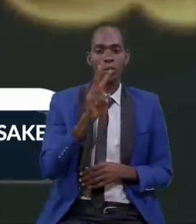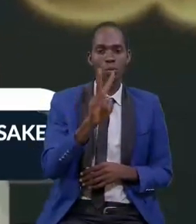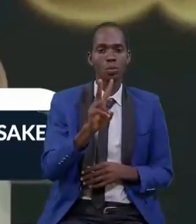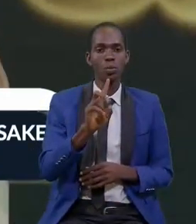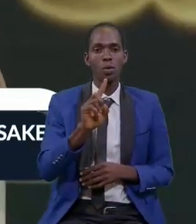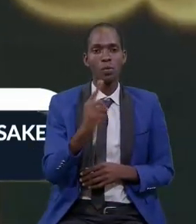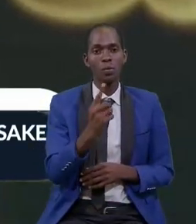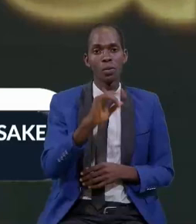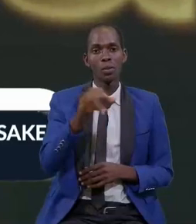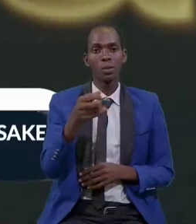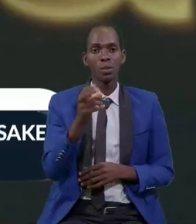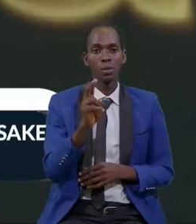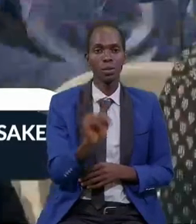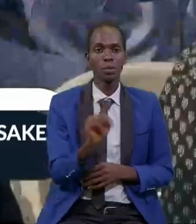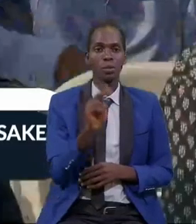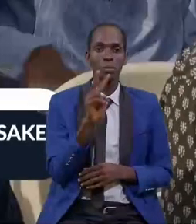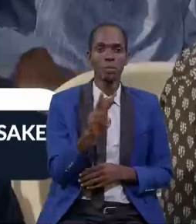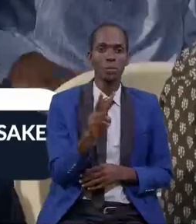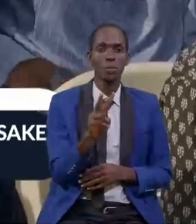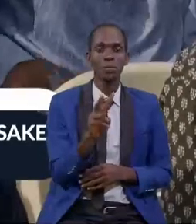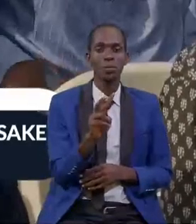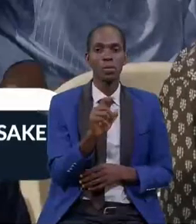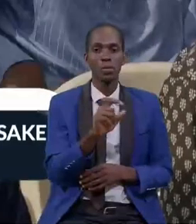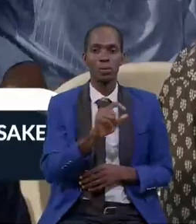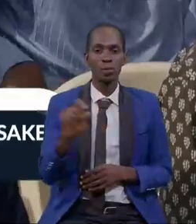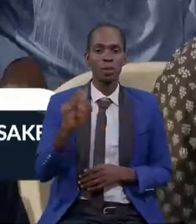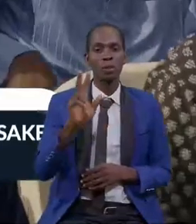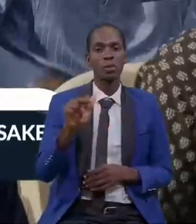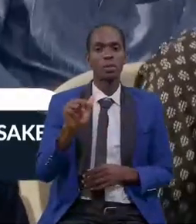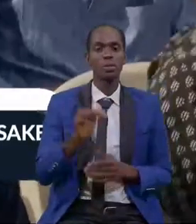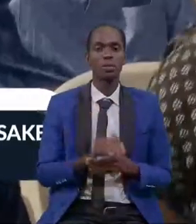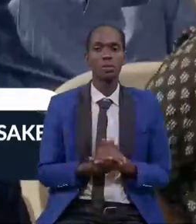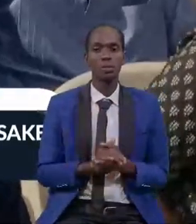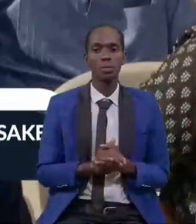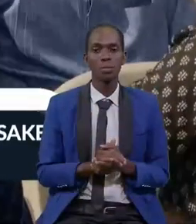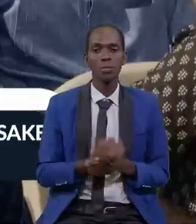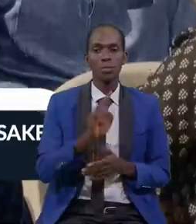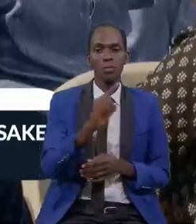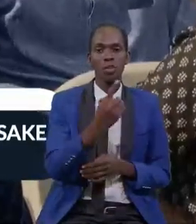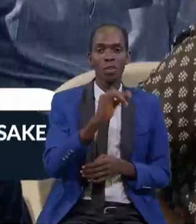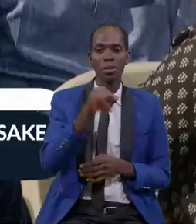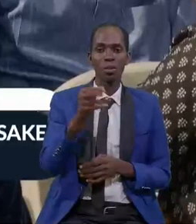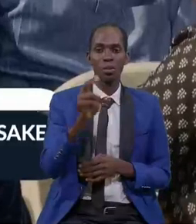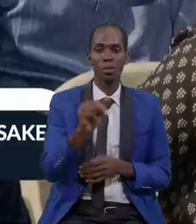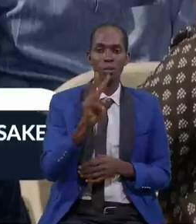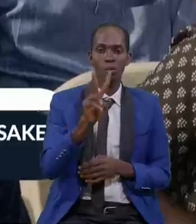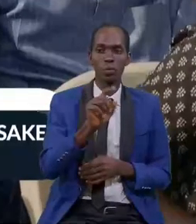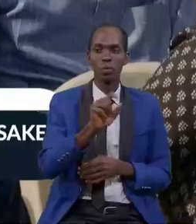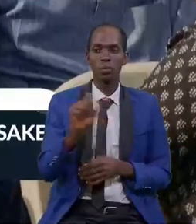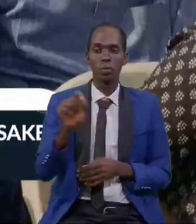Jean, chapitre 2, verset 13. 1 Jean,